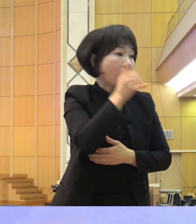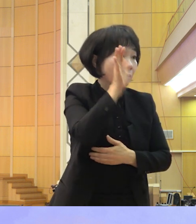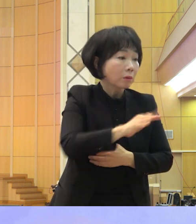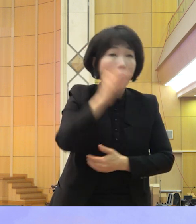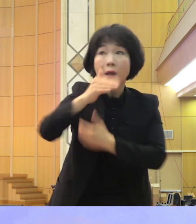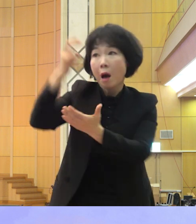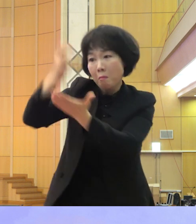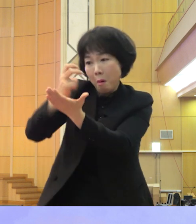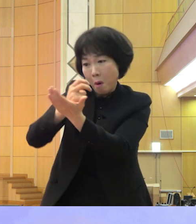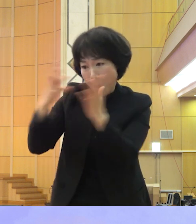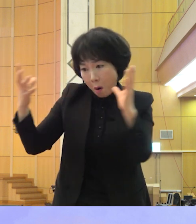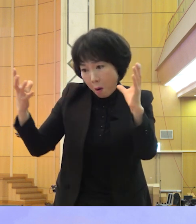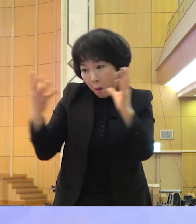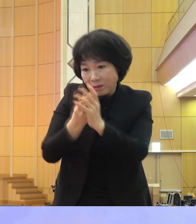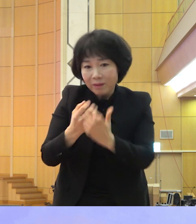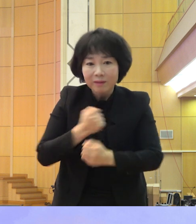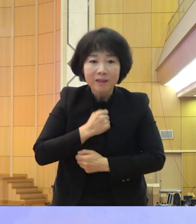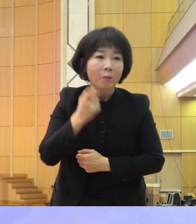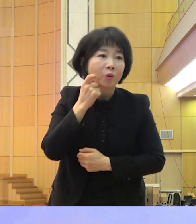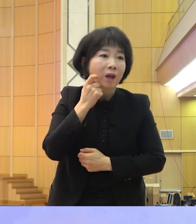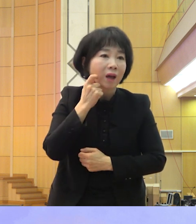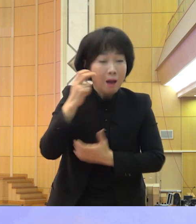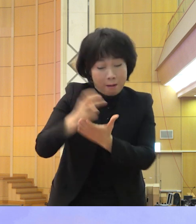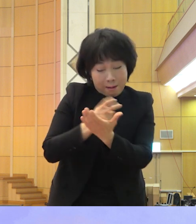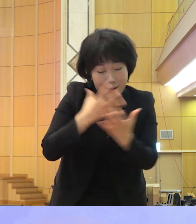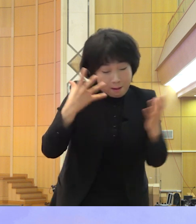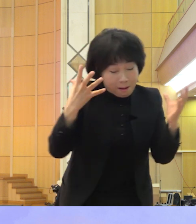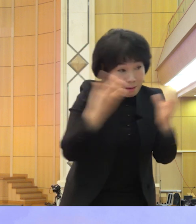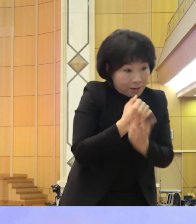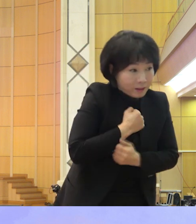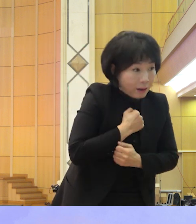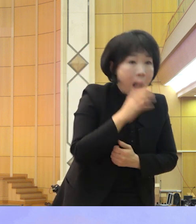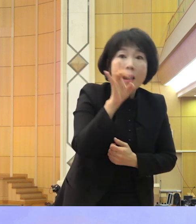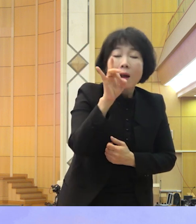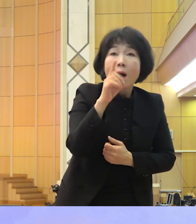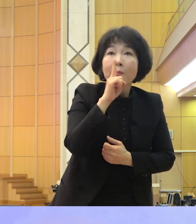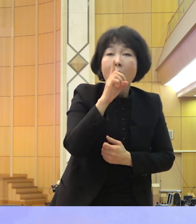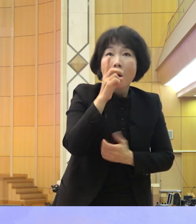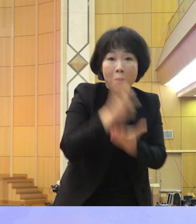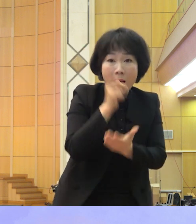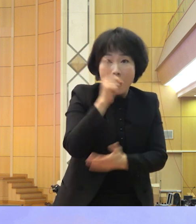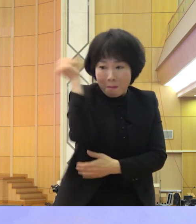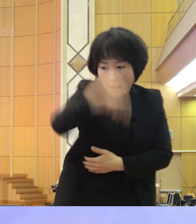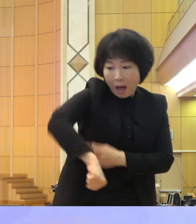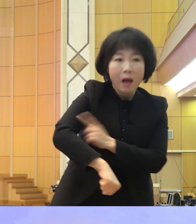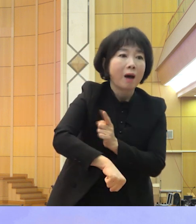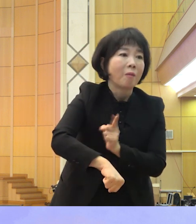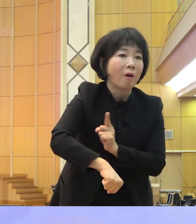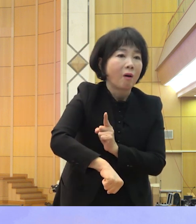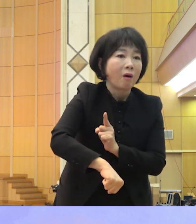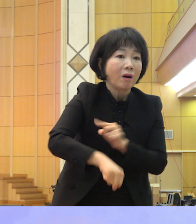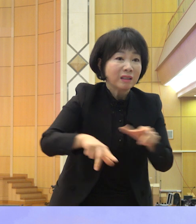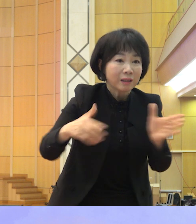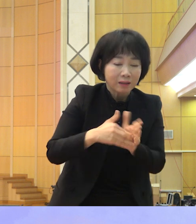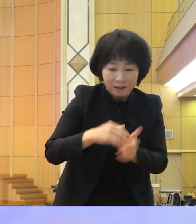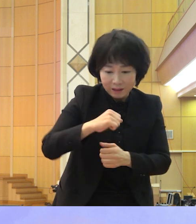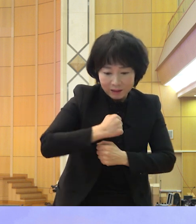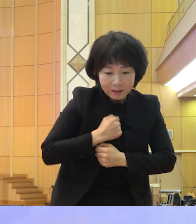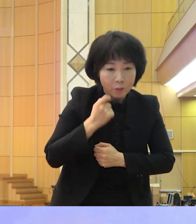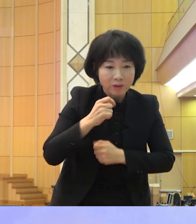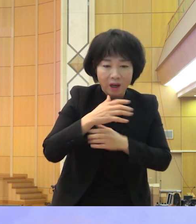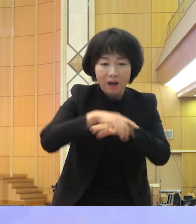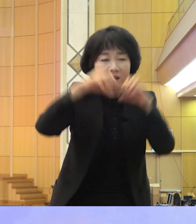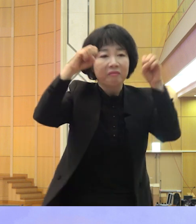율법을 다 지키다가 하나만 범해도, 하나만 어겨도 그동안 지킨 것까지도